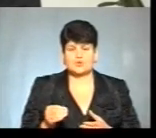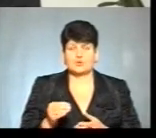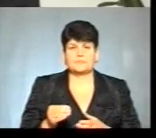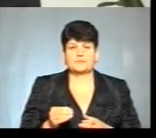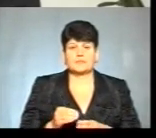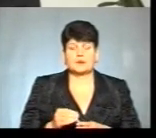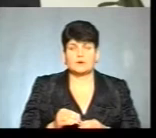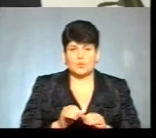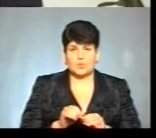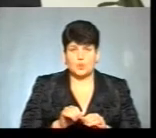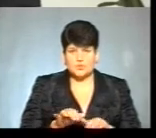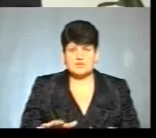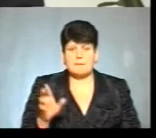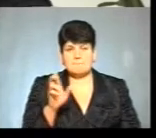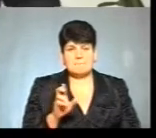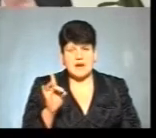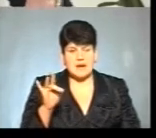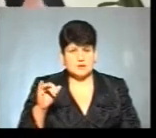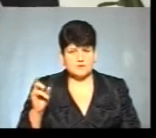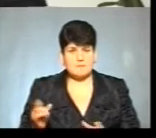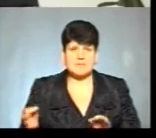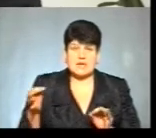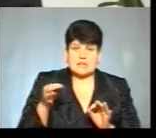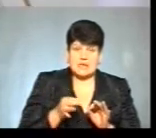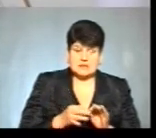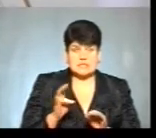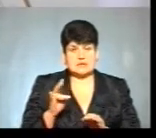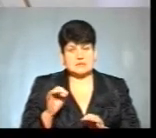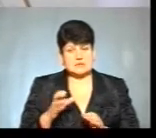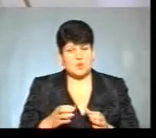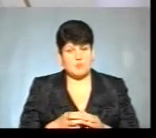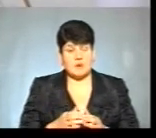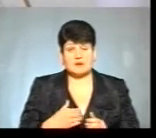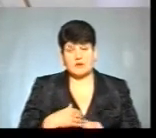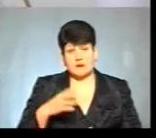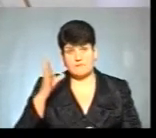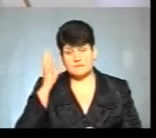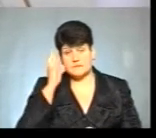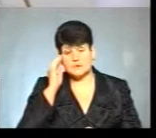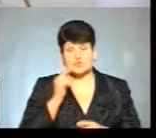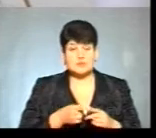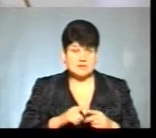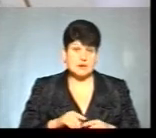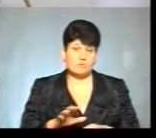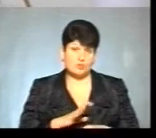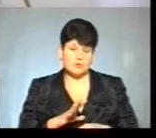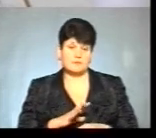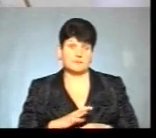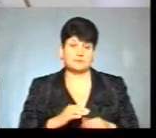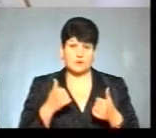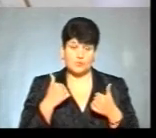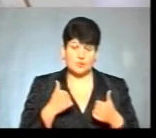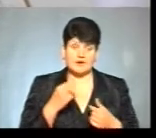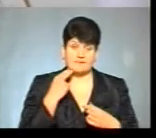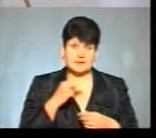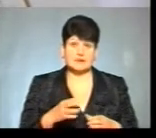включаючи там і Березовицю, щоб приєднатися до Настасівської громади. Я рахую, що це б була досить потужна, ефективна